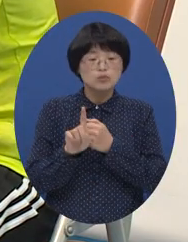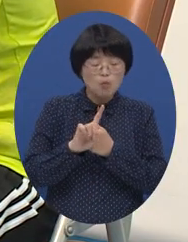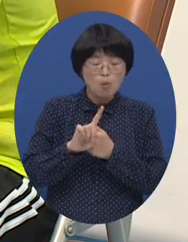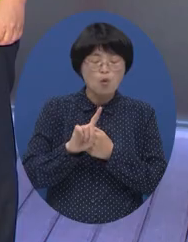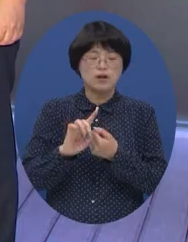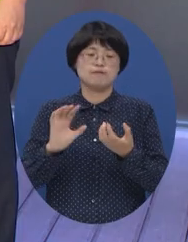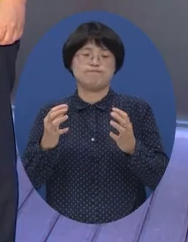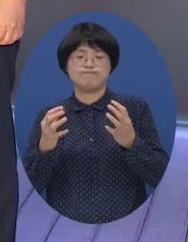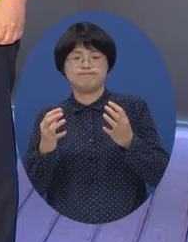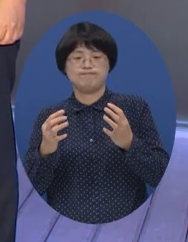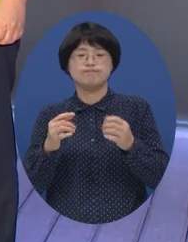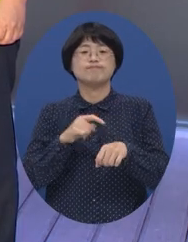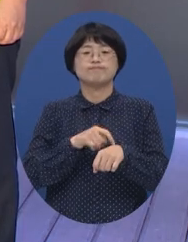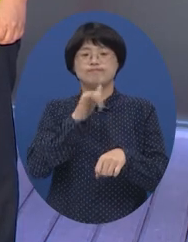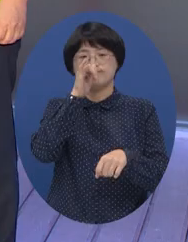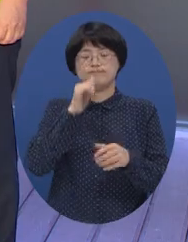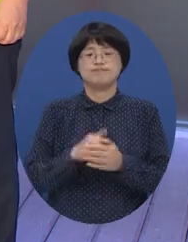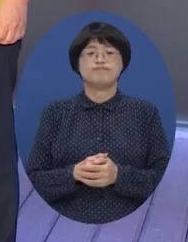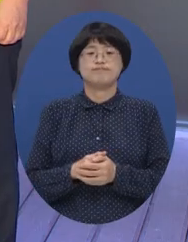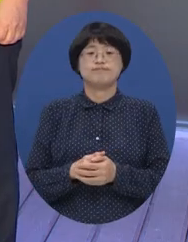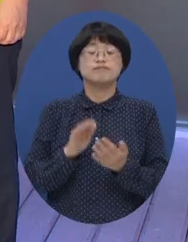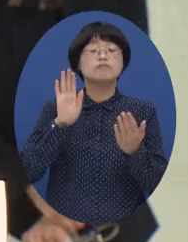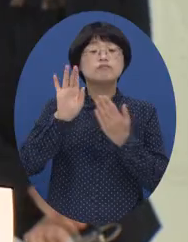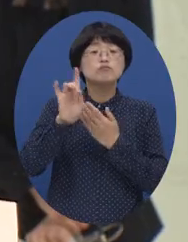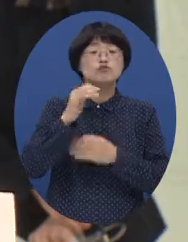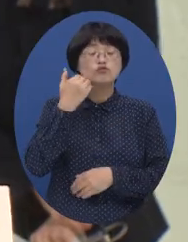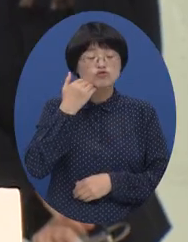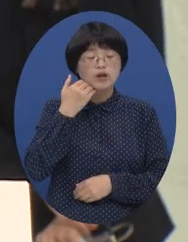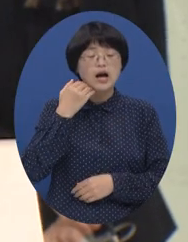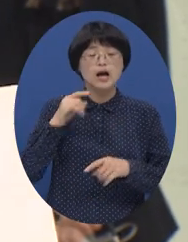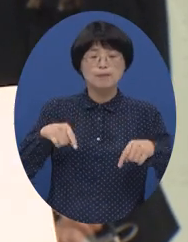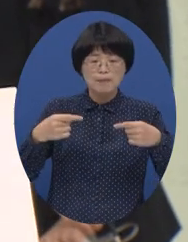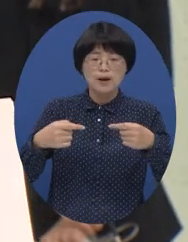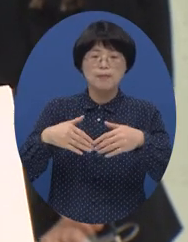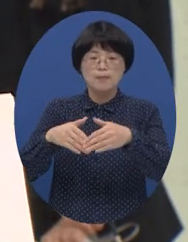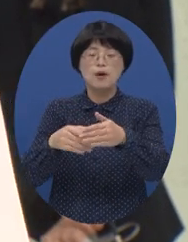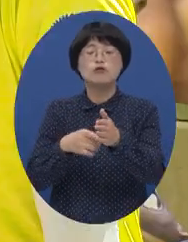마련됐습니다. 참가 대원들은 앞으로 누구나 방문할 수 있는